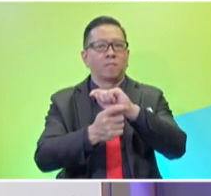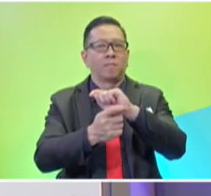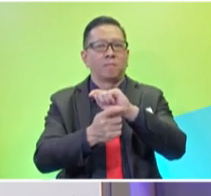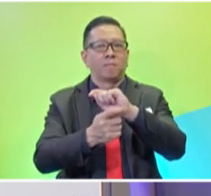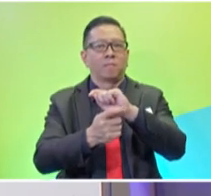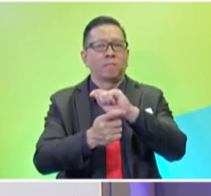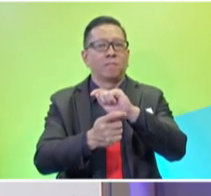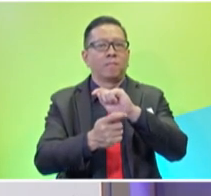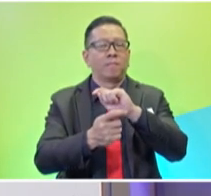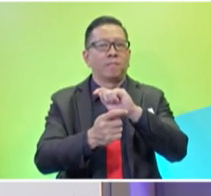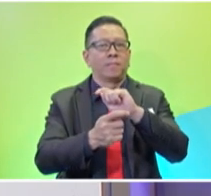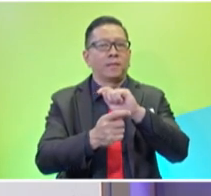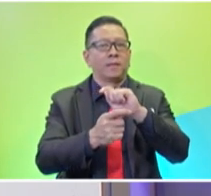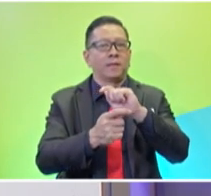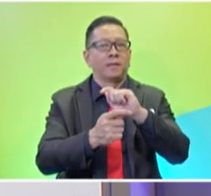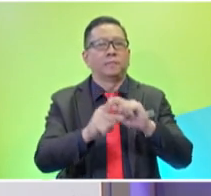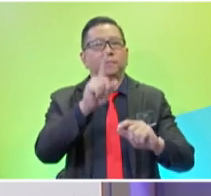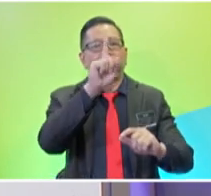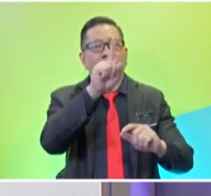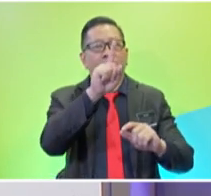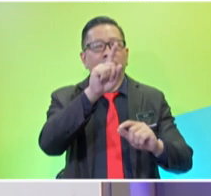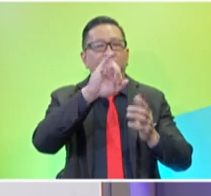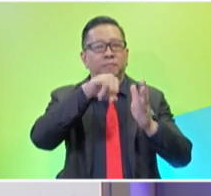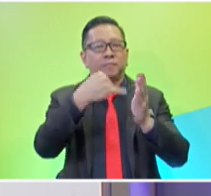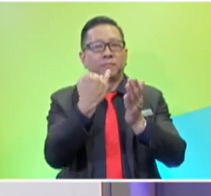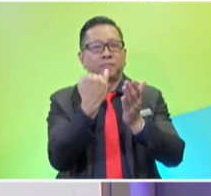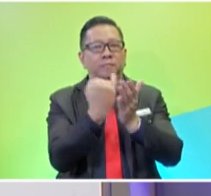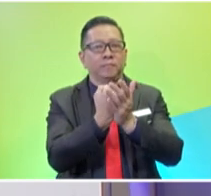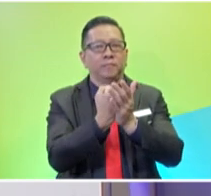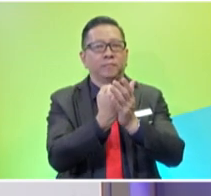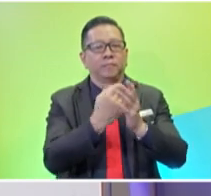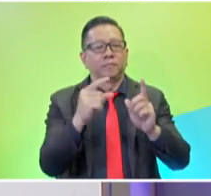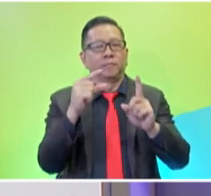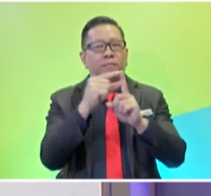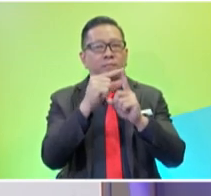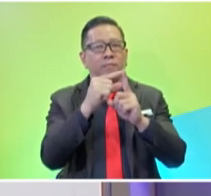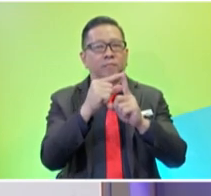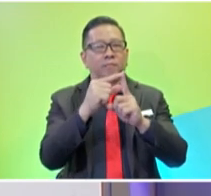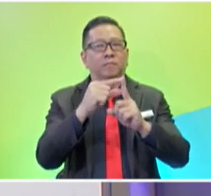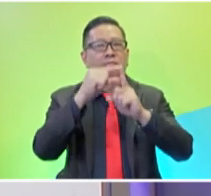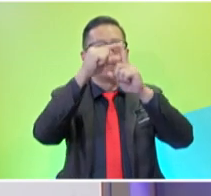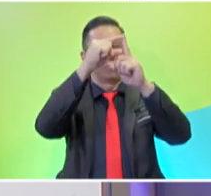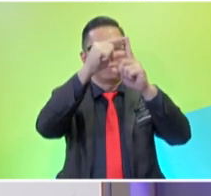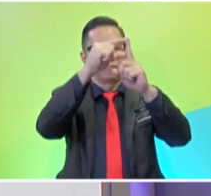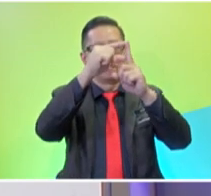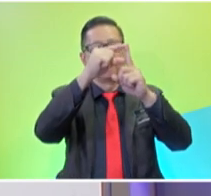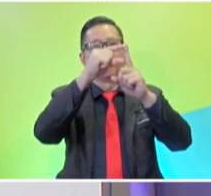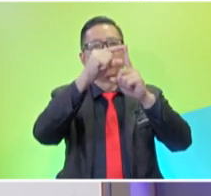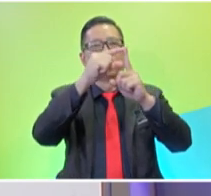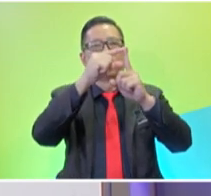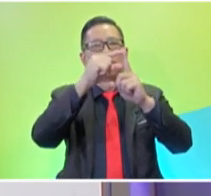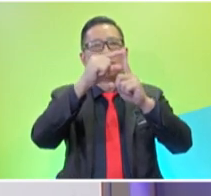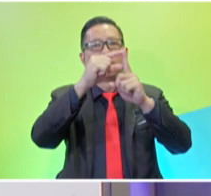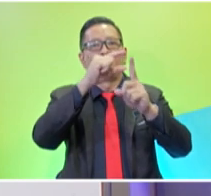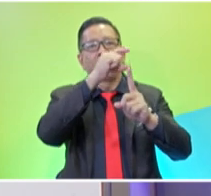satu jam ataupun 60 menit Oke jadi kita Letakkan patah bilangan patah perkataannya di atas oke dan juga kita